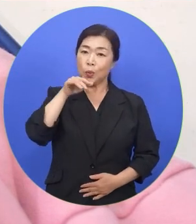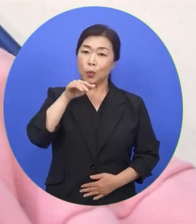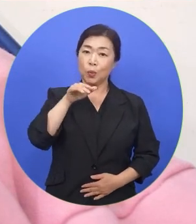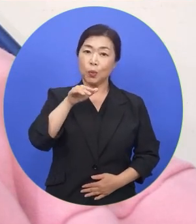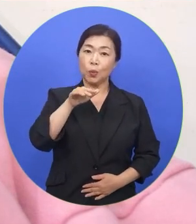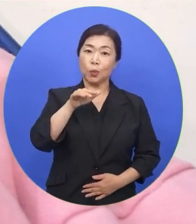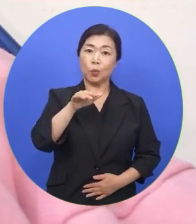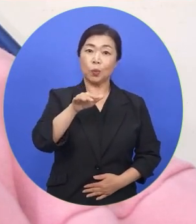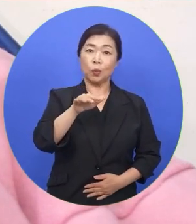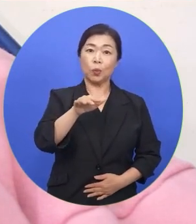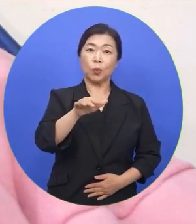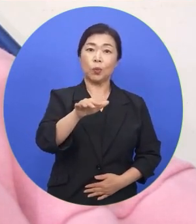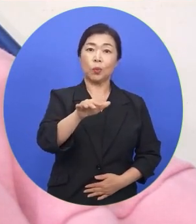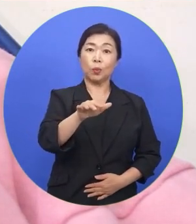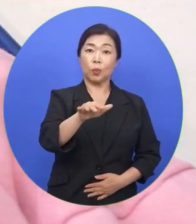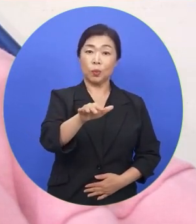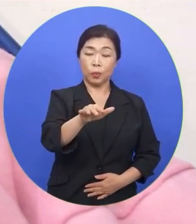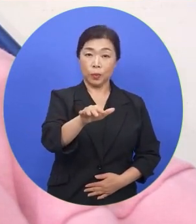내뱉고